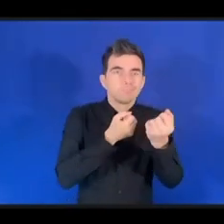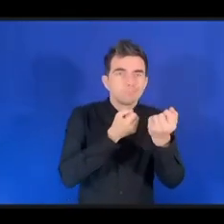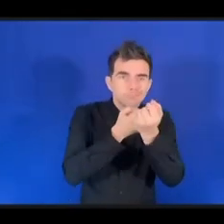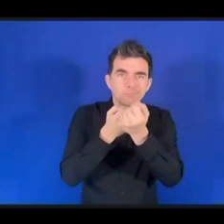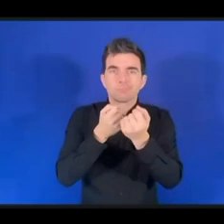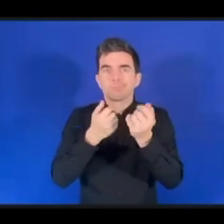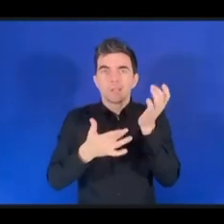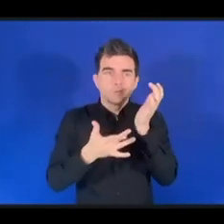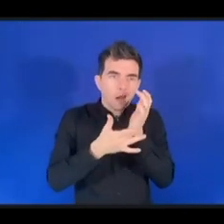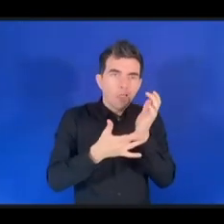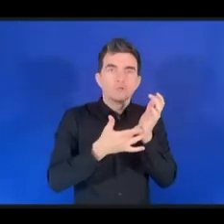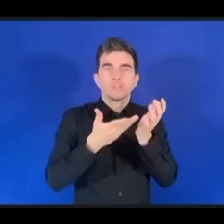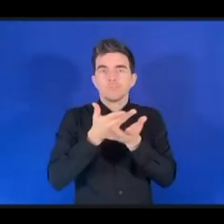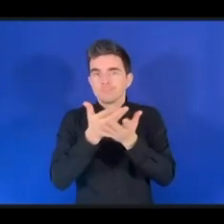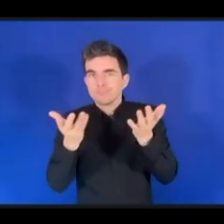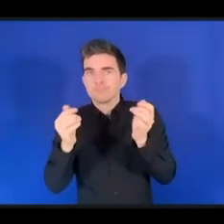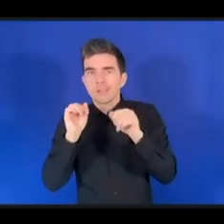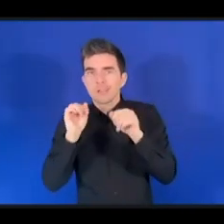1000年前。